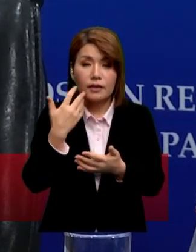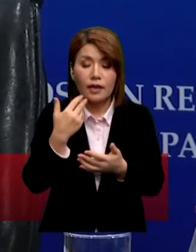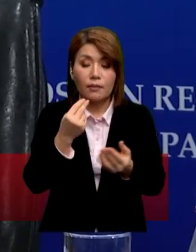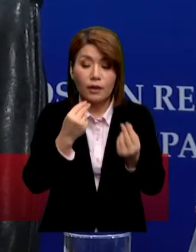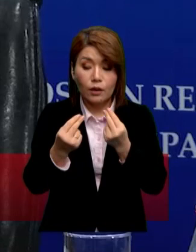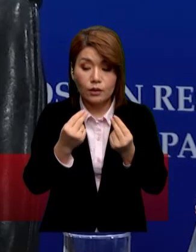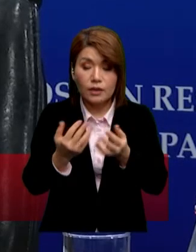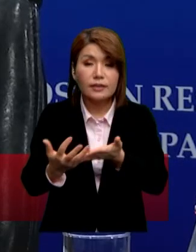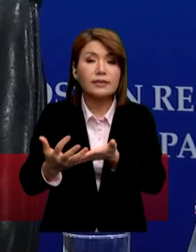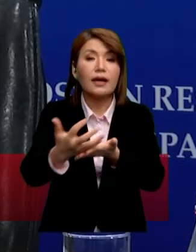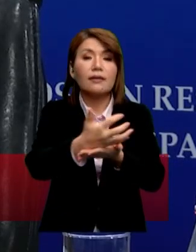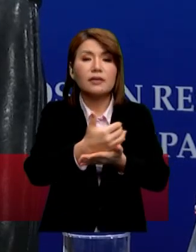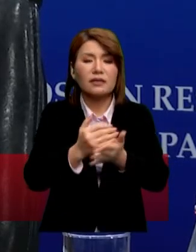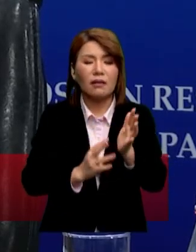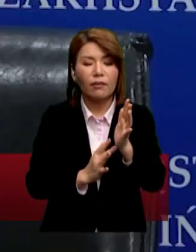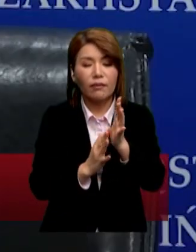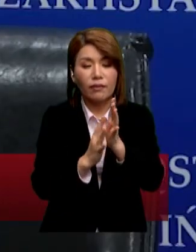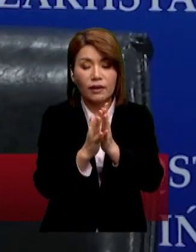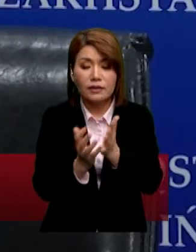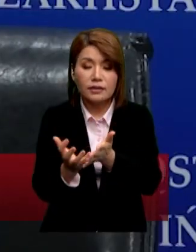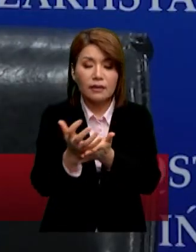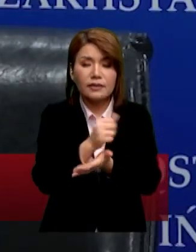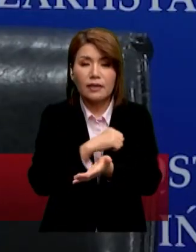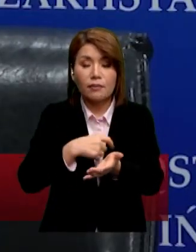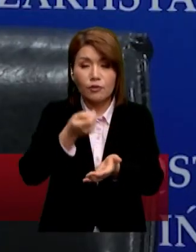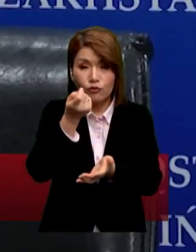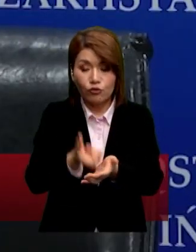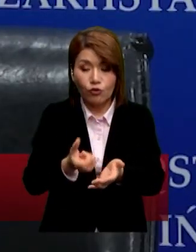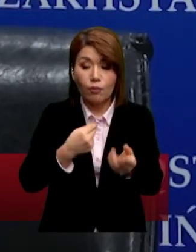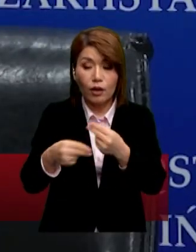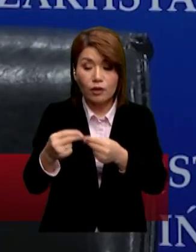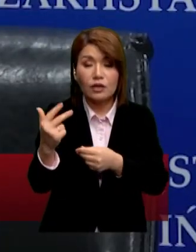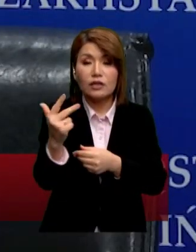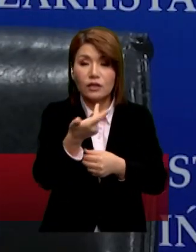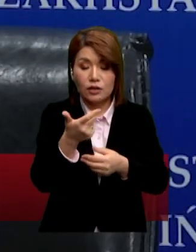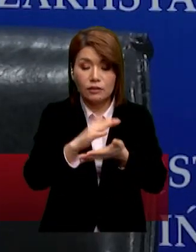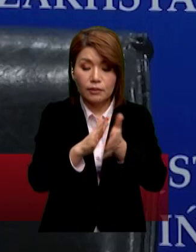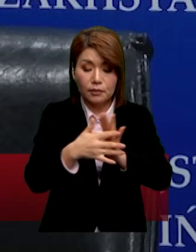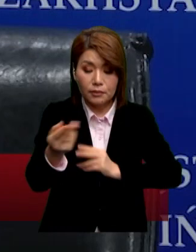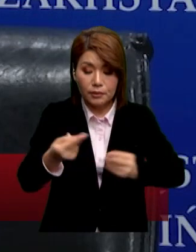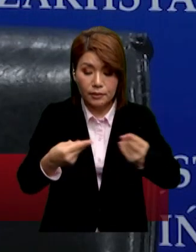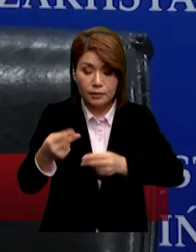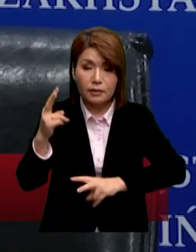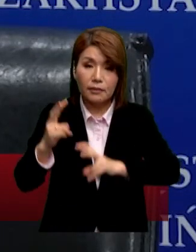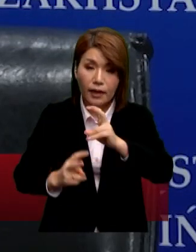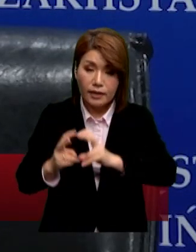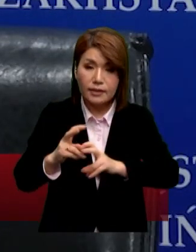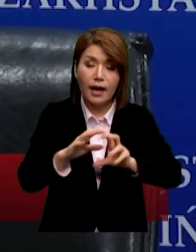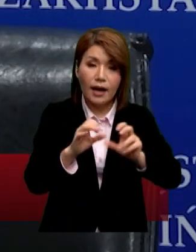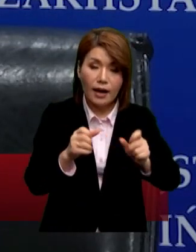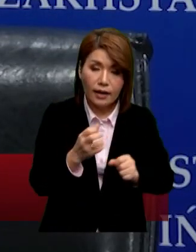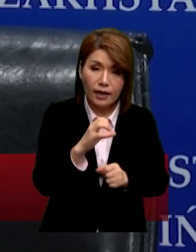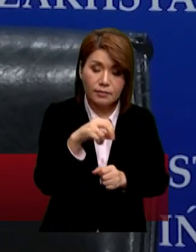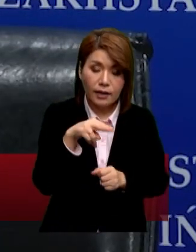продукция собирается, самая дешевая, заключать трехсторонние соглашения, которые будут производитель, акимат,